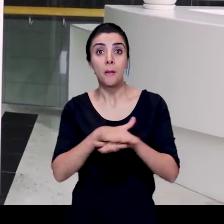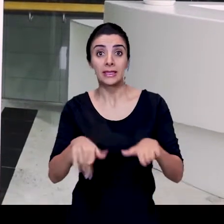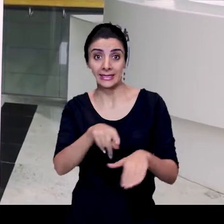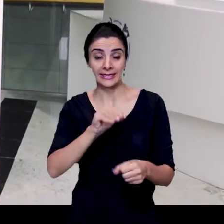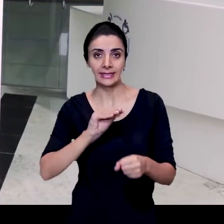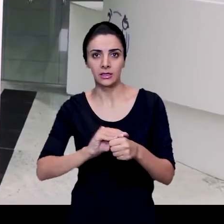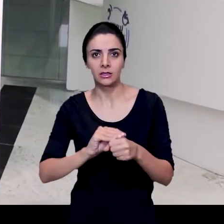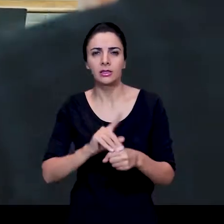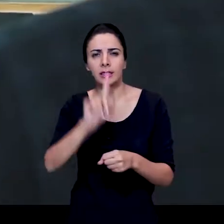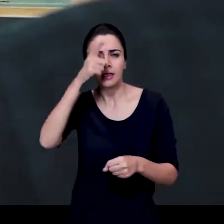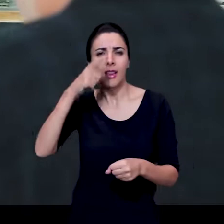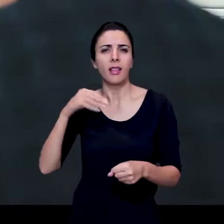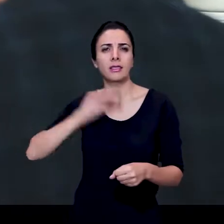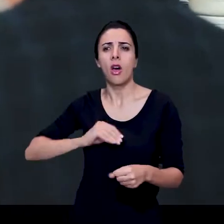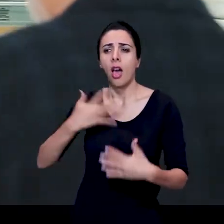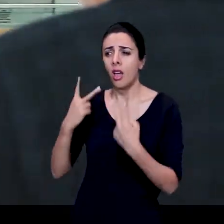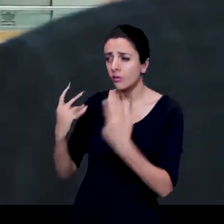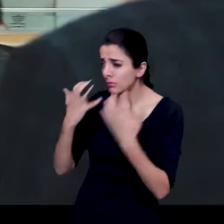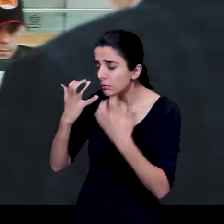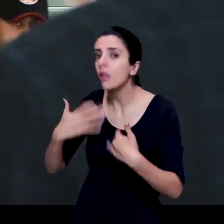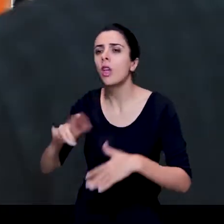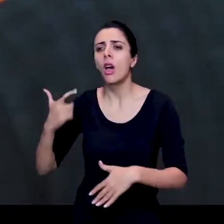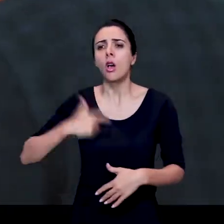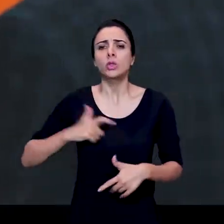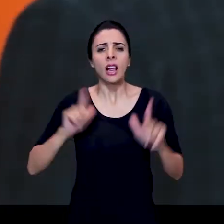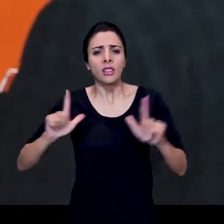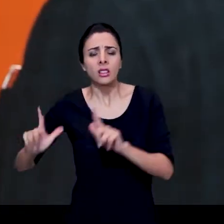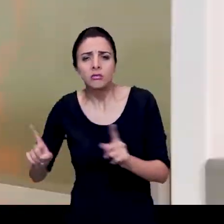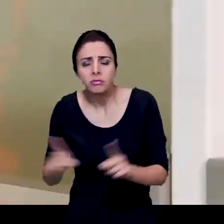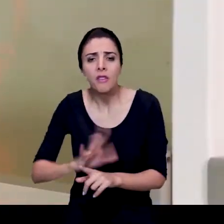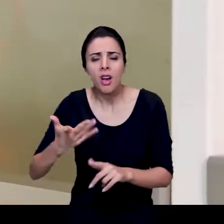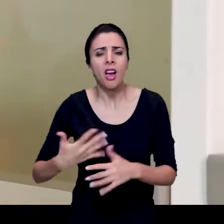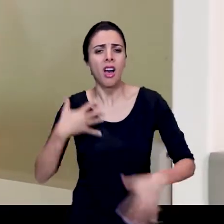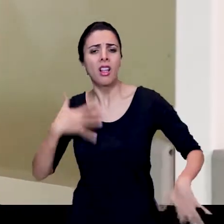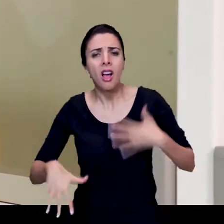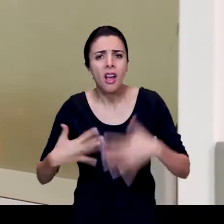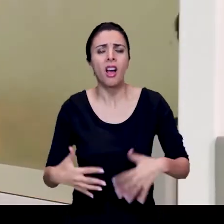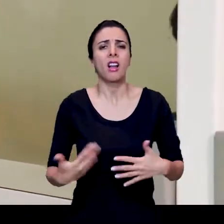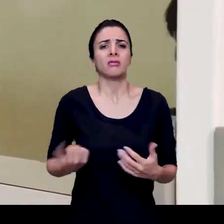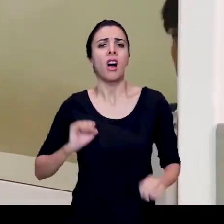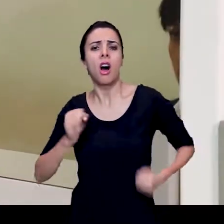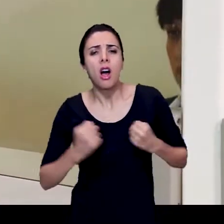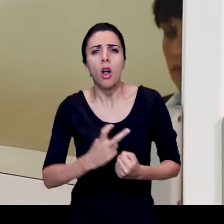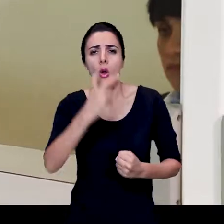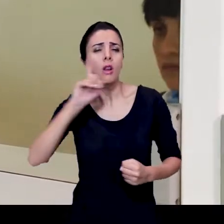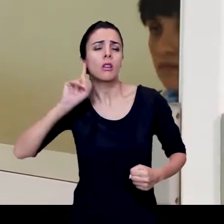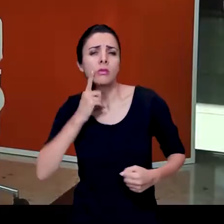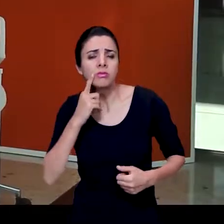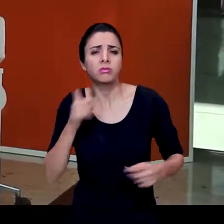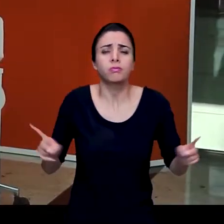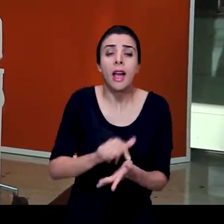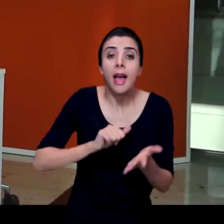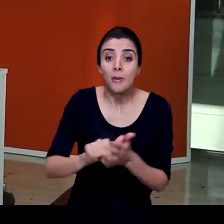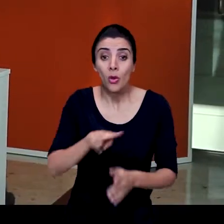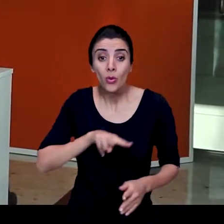Turuncu Masa uygulamasıyla sadece engelli yolcuların değil, özel durumu olan ya da hareket kabiliyeti kısıtlı tüm yolcuların